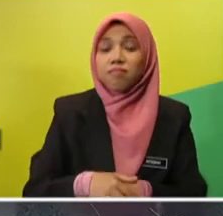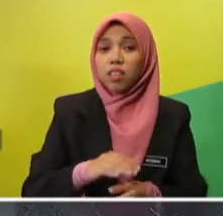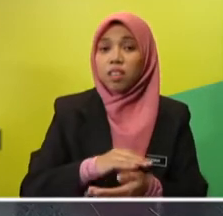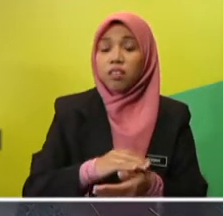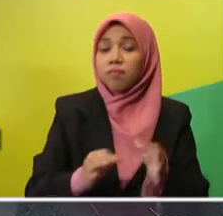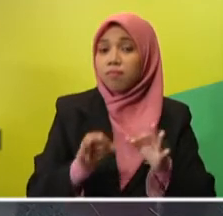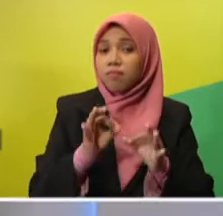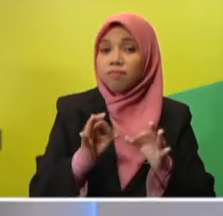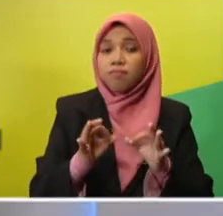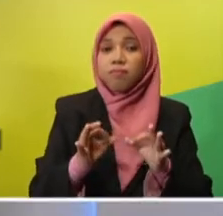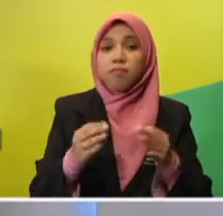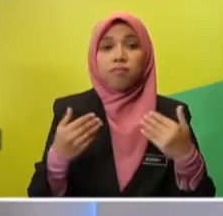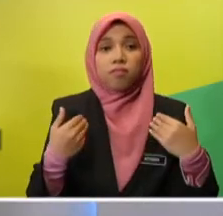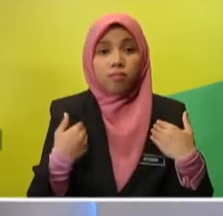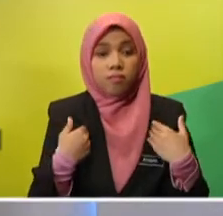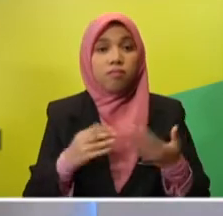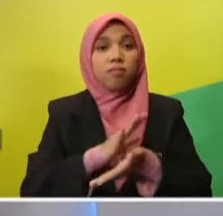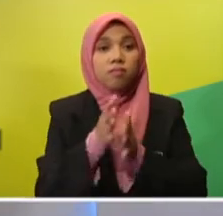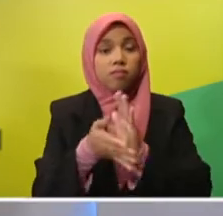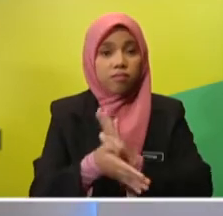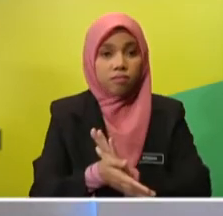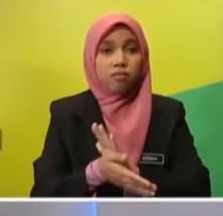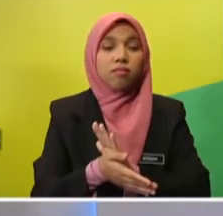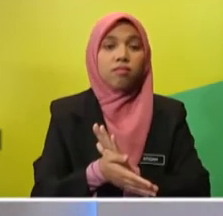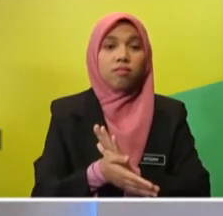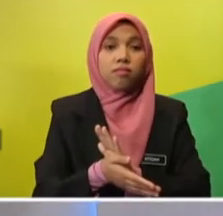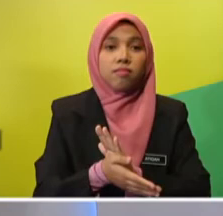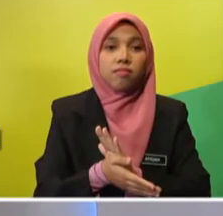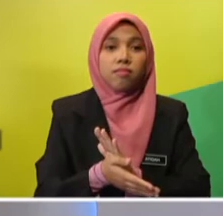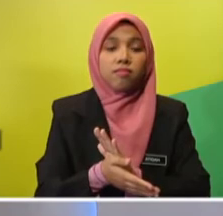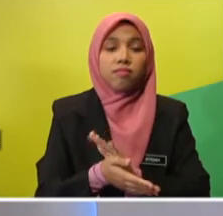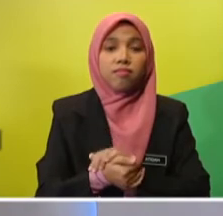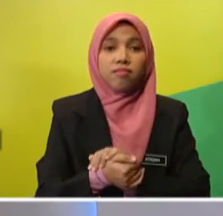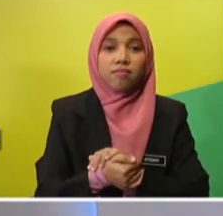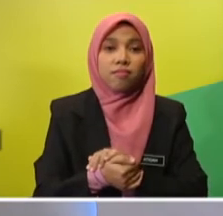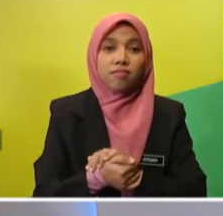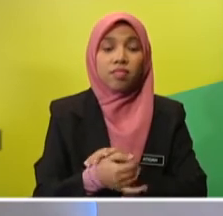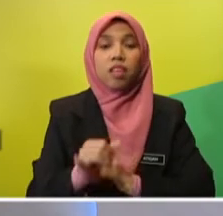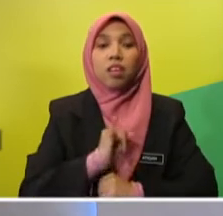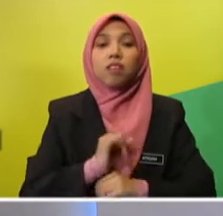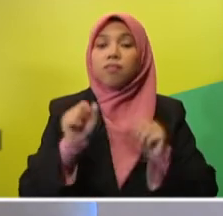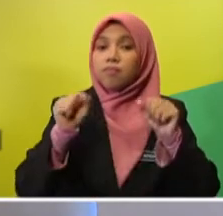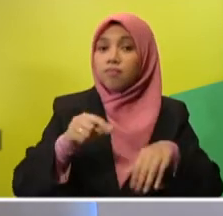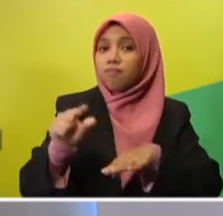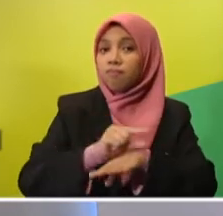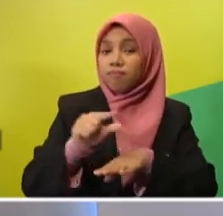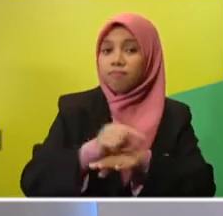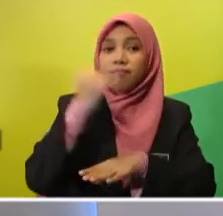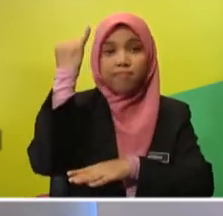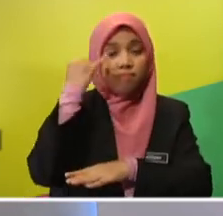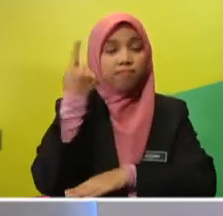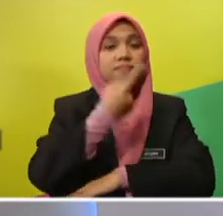situasi seperti ini, sekurang-kurangnya ilmu yang saya dapat hari ini, saya dapat praktikkan dengan betul. Boleh aplikasikan di